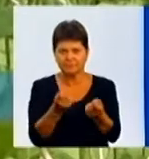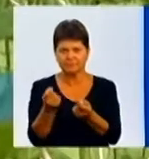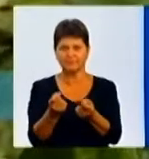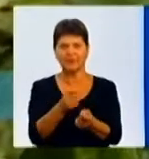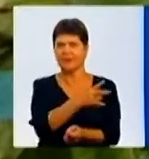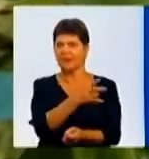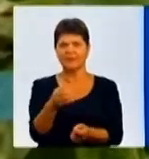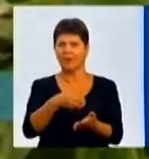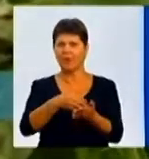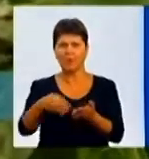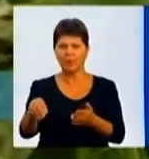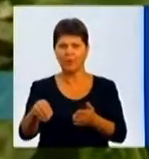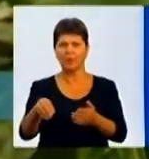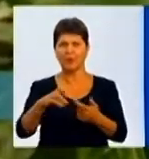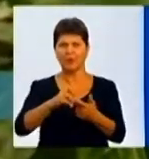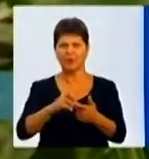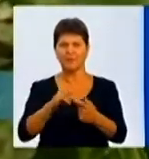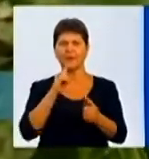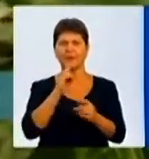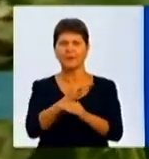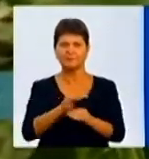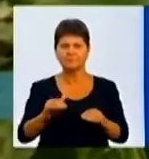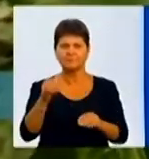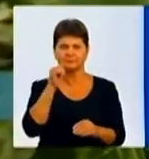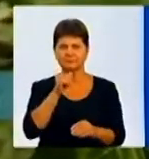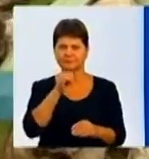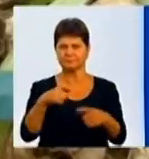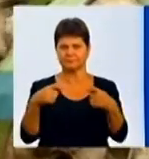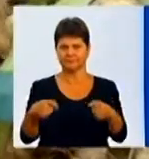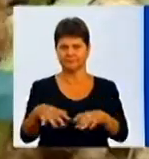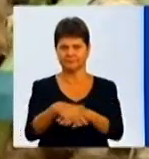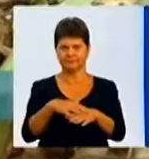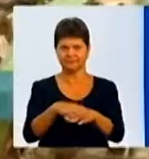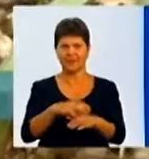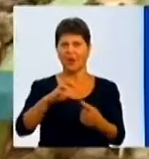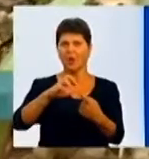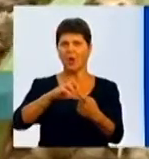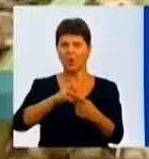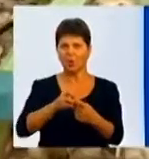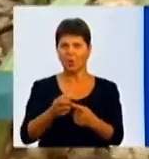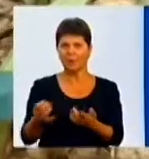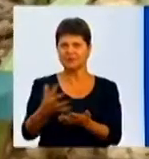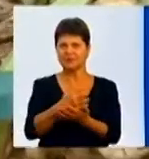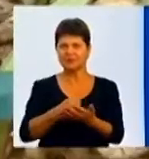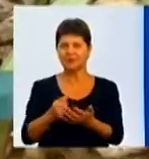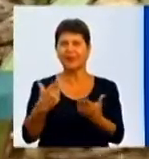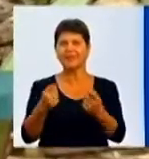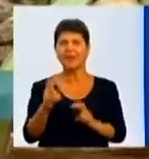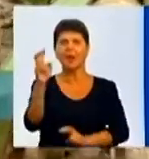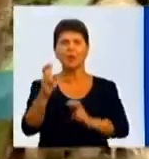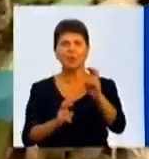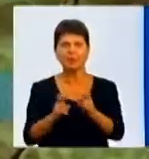купуйте гриби на стихійних ринках та в місцях торгівлі. Ніколи не збирайте гриби на промислових пустирях та колишніх